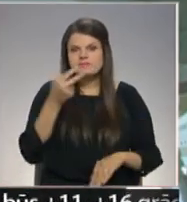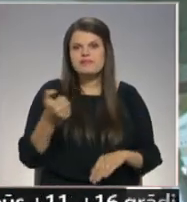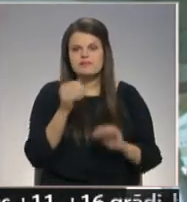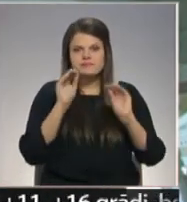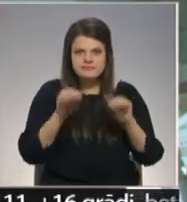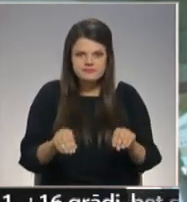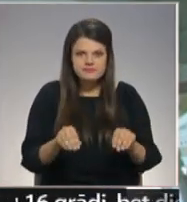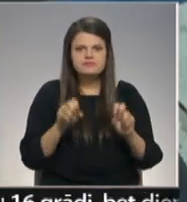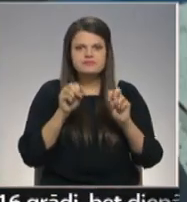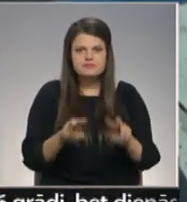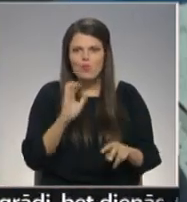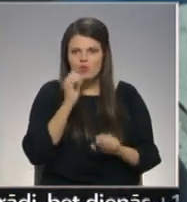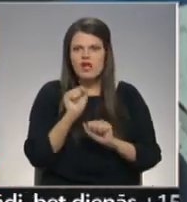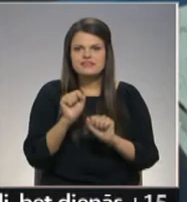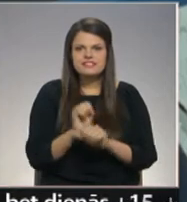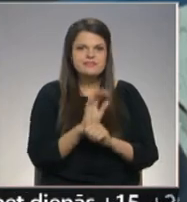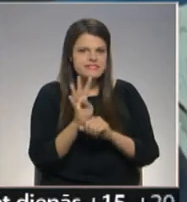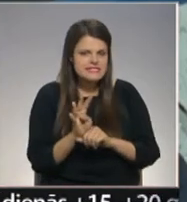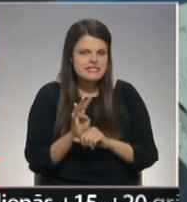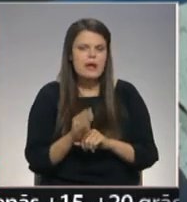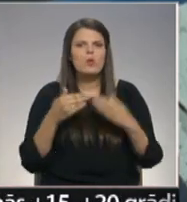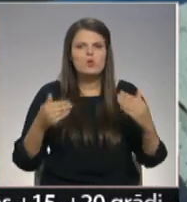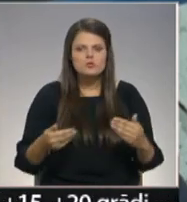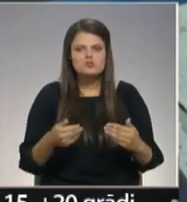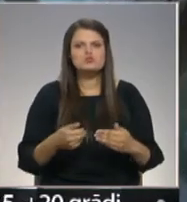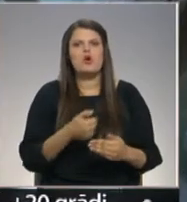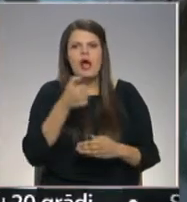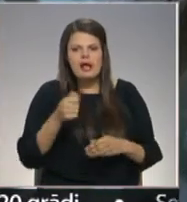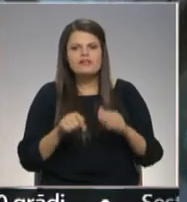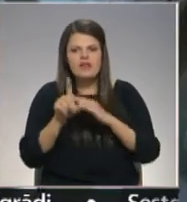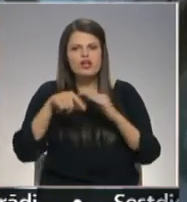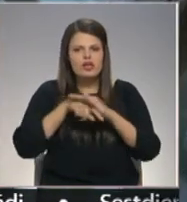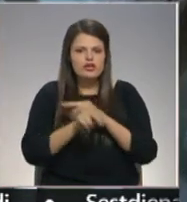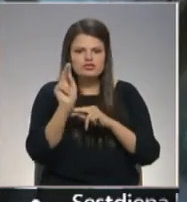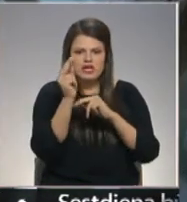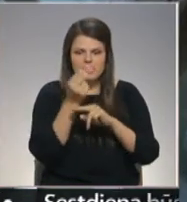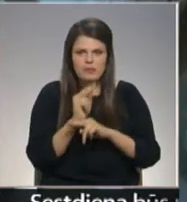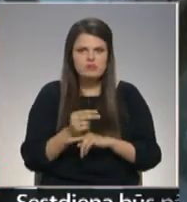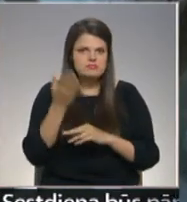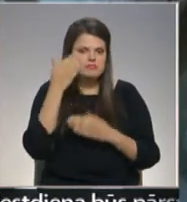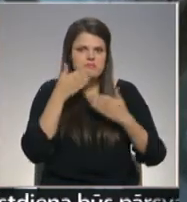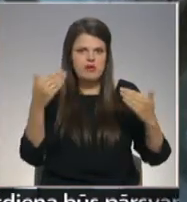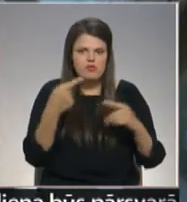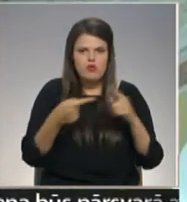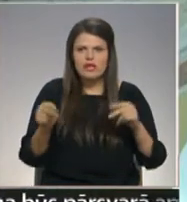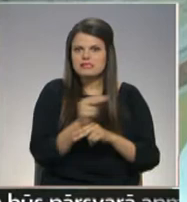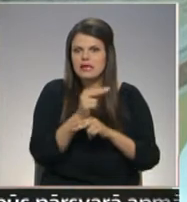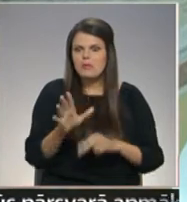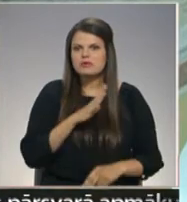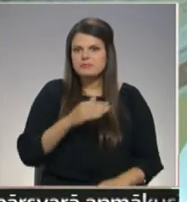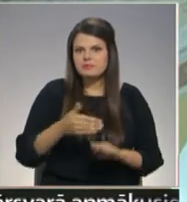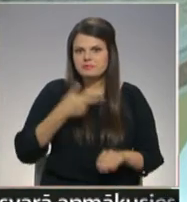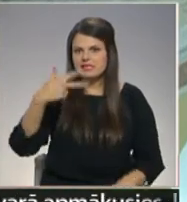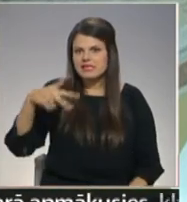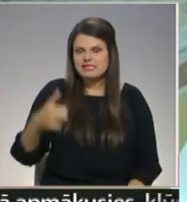ierīkota hidroizolācija, bet šomēnes lielāka vērība pievērsta iekštelpu stāvoklim. Šeit pēdējo reizi remonts veikts pirms vairāk nekā 30 gadiem, un šobrīd